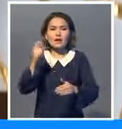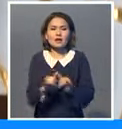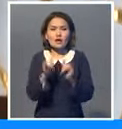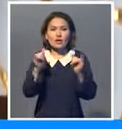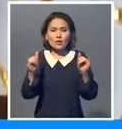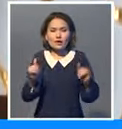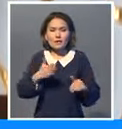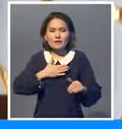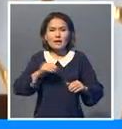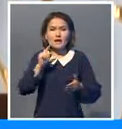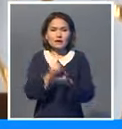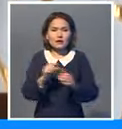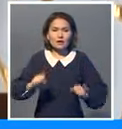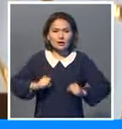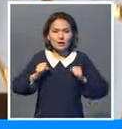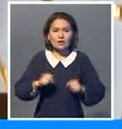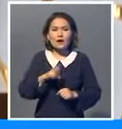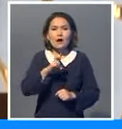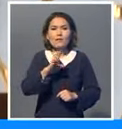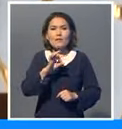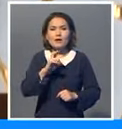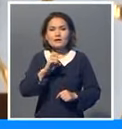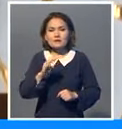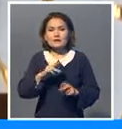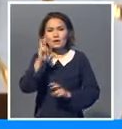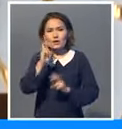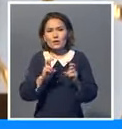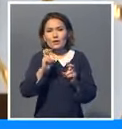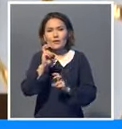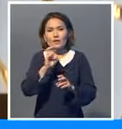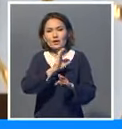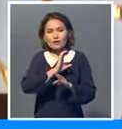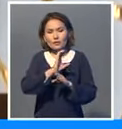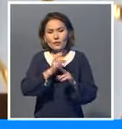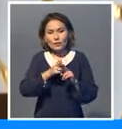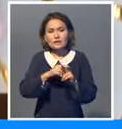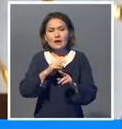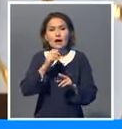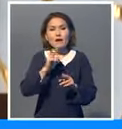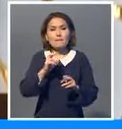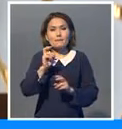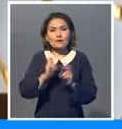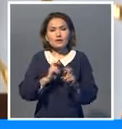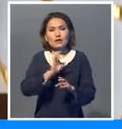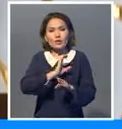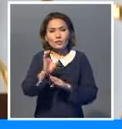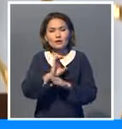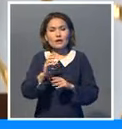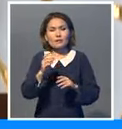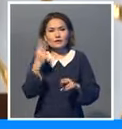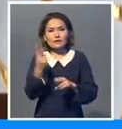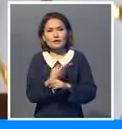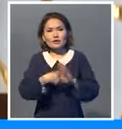дамуды қамтамасыз етуіміз қажет. Боксит кен басқармасы ұжымымен кездесуіміздің себебі осы. Кен сарқылғанымен өндірістік